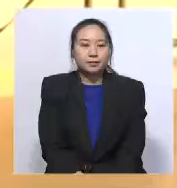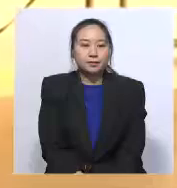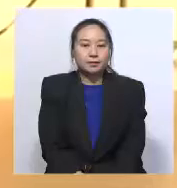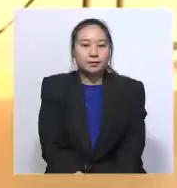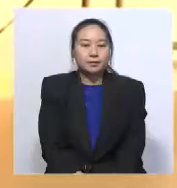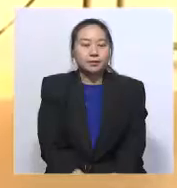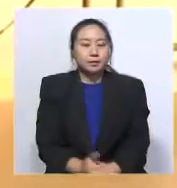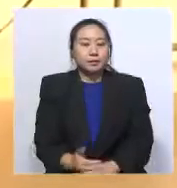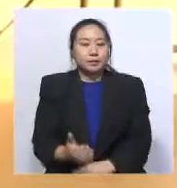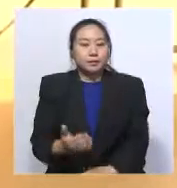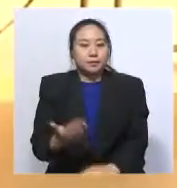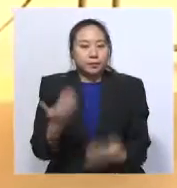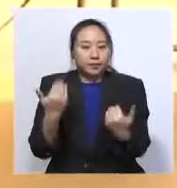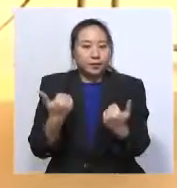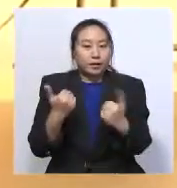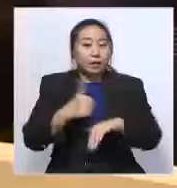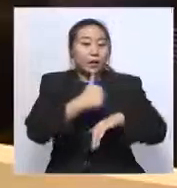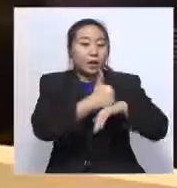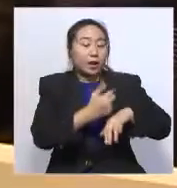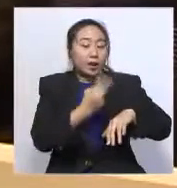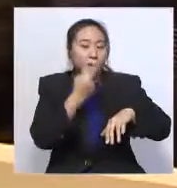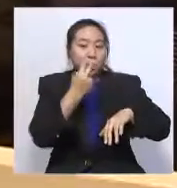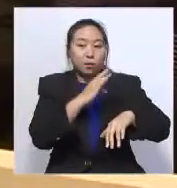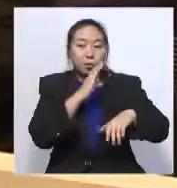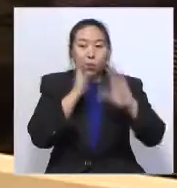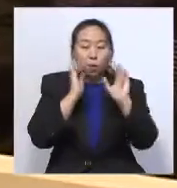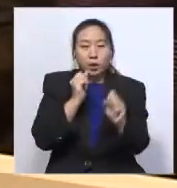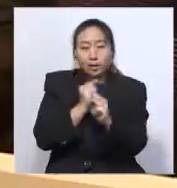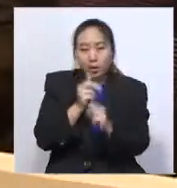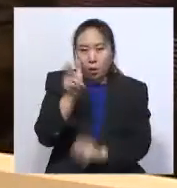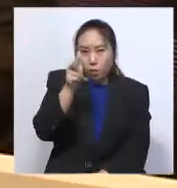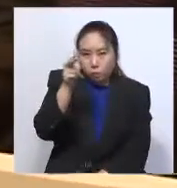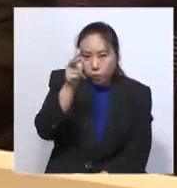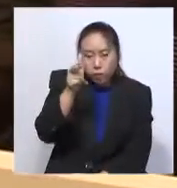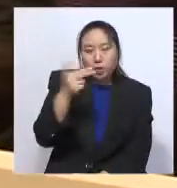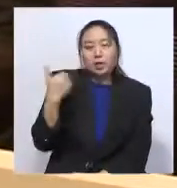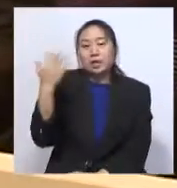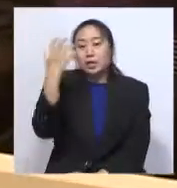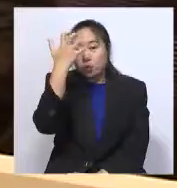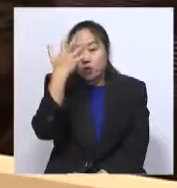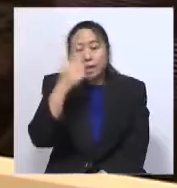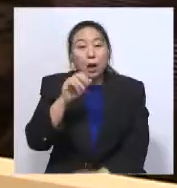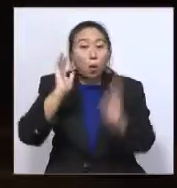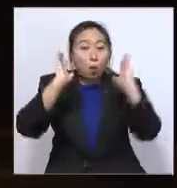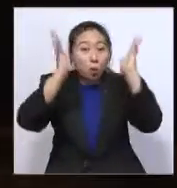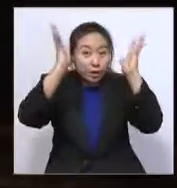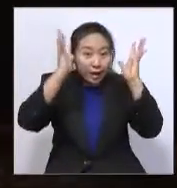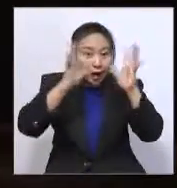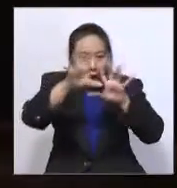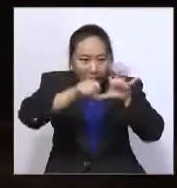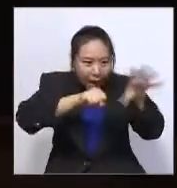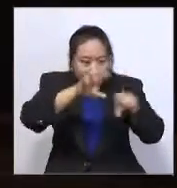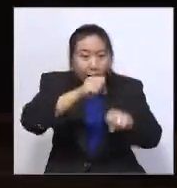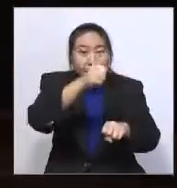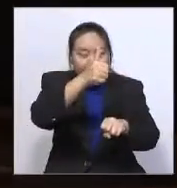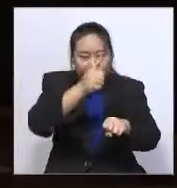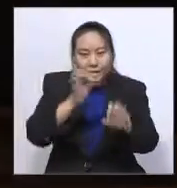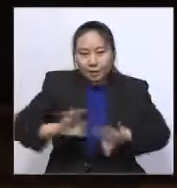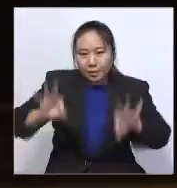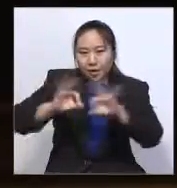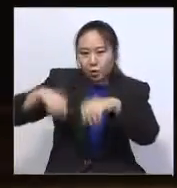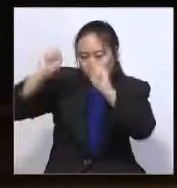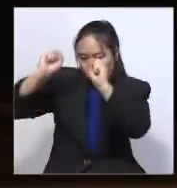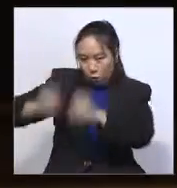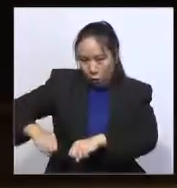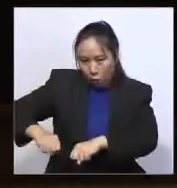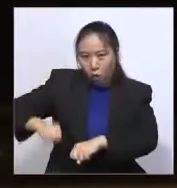นอกจากนี้นะคะพลโทสรรเสริญยังเห็นว่าถ้าหากผู้ผลิตรายการโทรทัศน์สามารถหาโฆษณาได้ก็ต้องอยู่ที่ข้อตกลงกับทางสถานี